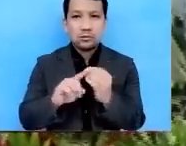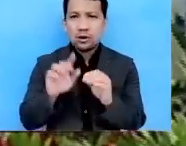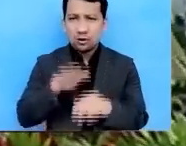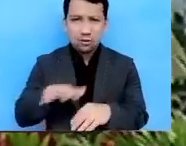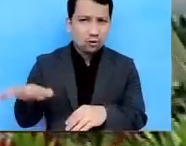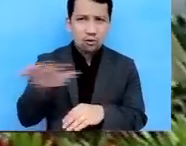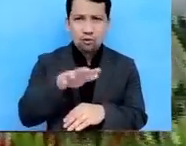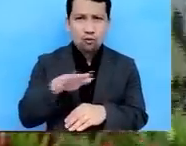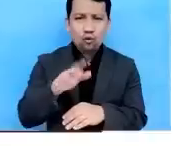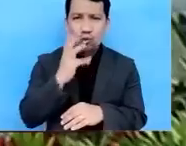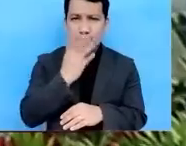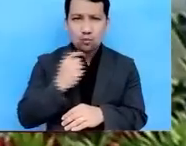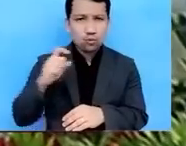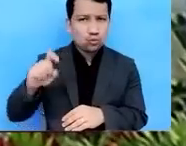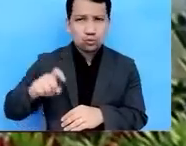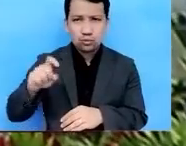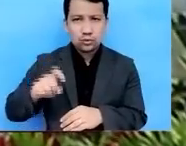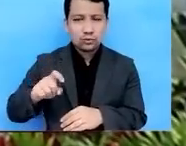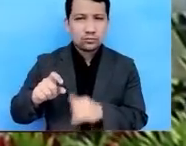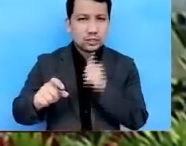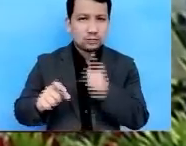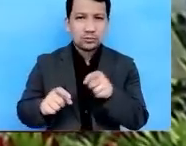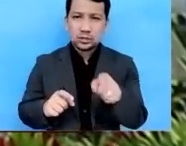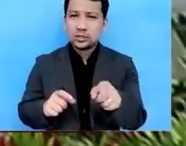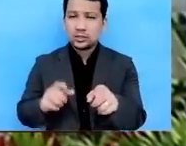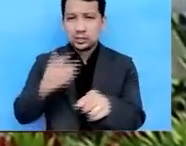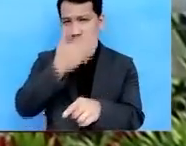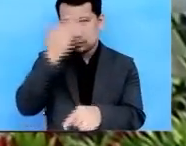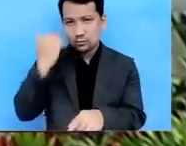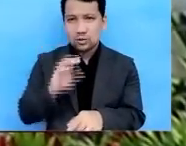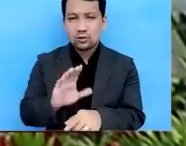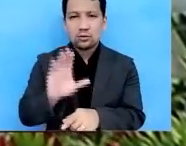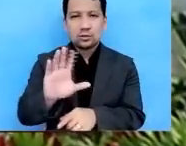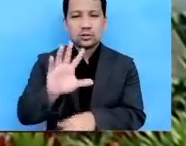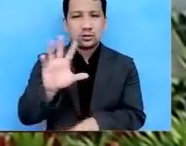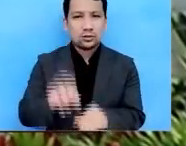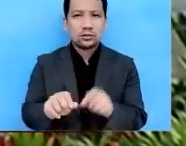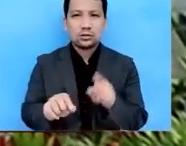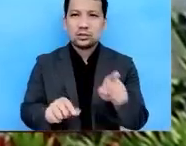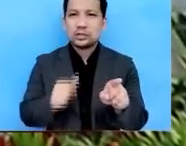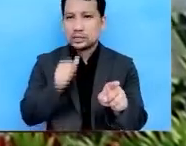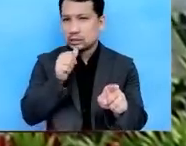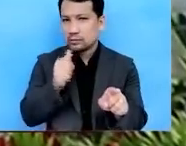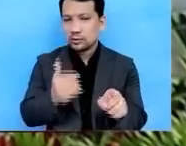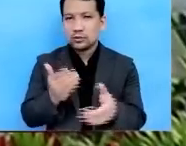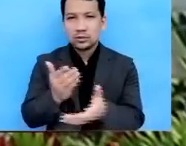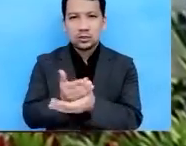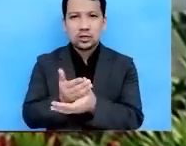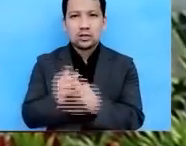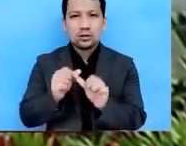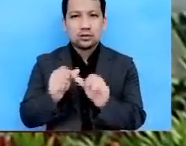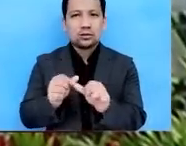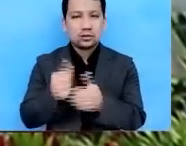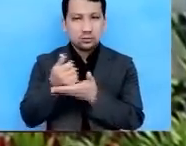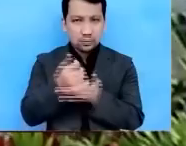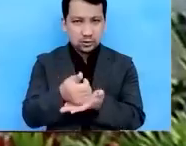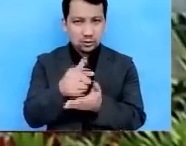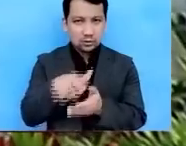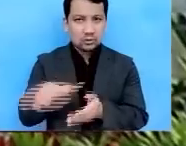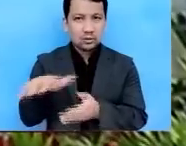ng nangangailangan. Hindi kayo namin makakalimutan, hindi kayo namin titigilan na alalayan